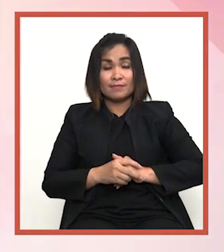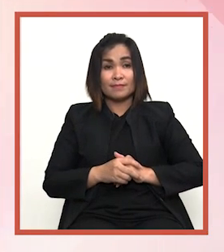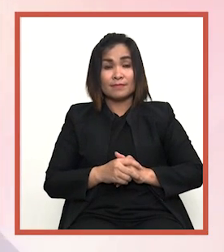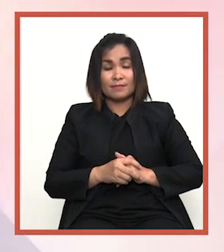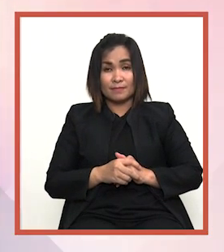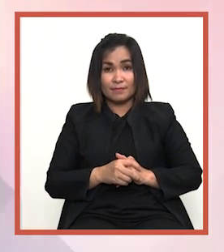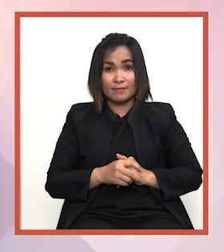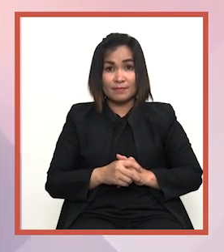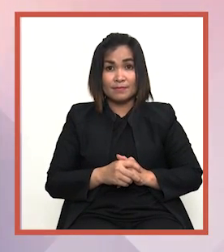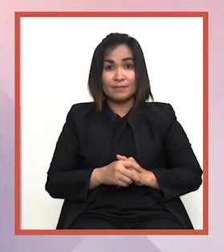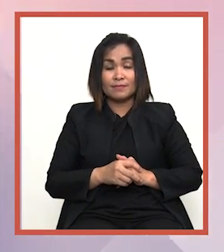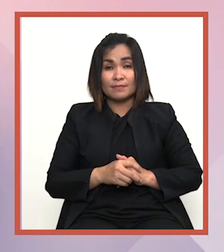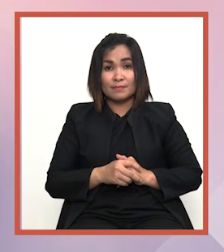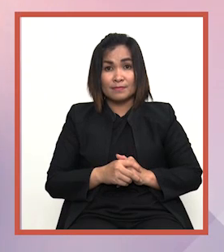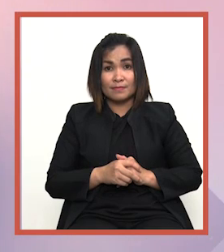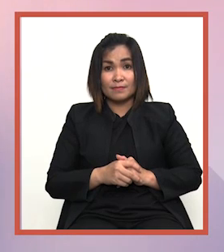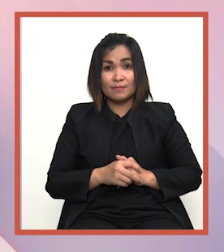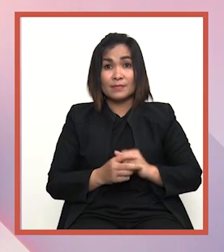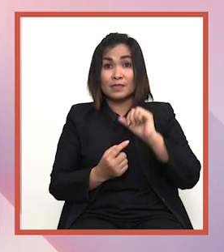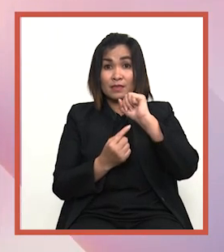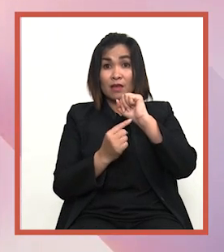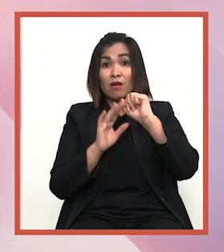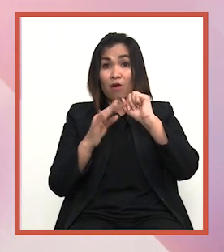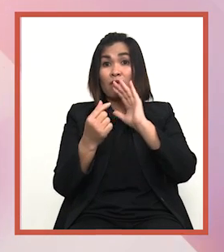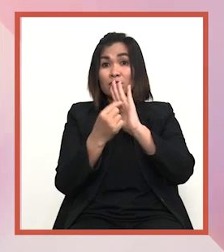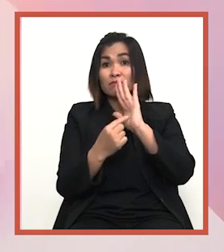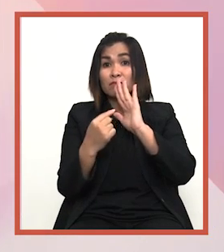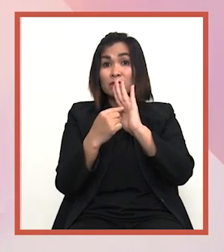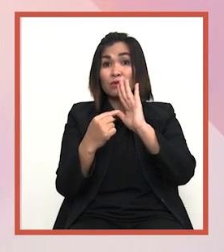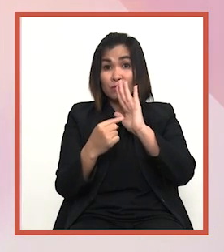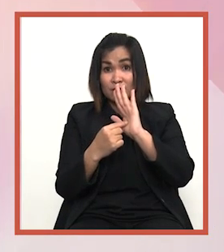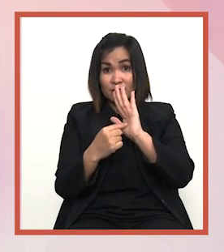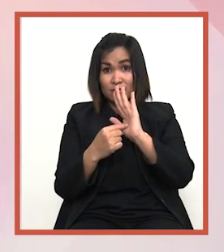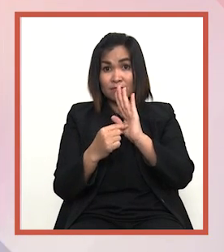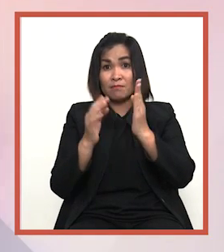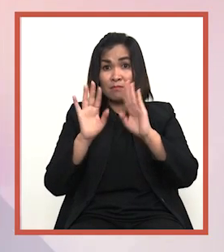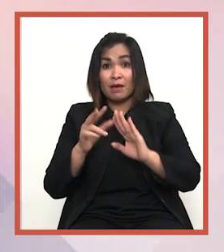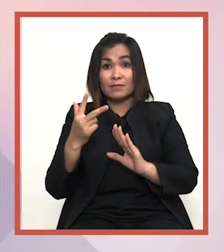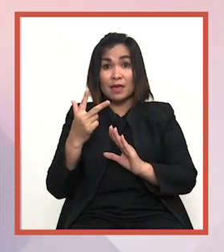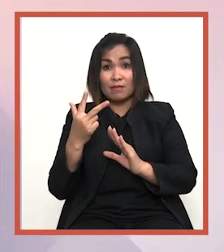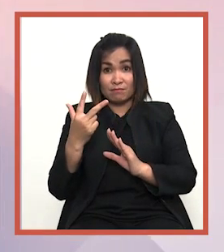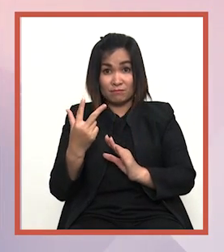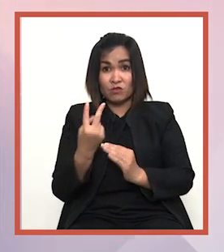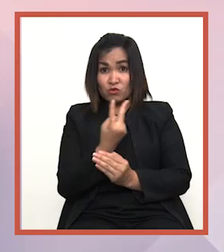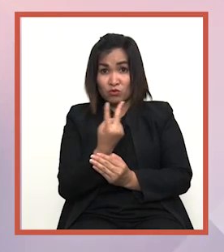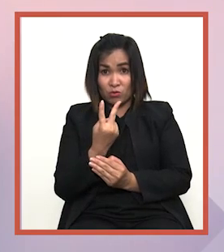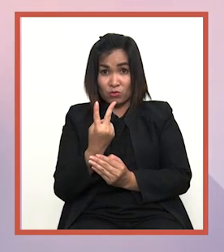ตัดออกนะครับให้เหลือไว้แต่เพียงนะครับสัญลักษณ์ของสวิตช์นะครับ2ตัวนะครับที่เป็นคู่กันนะ